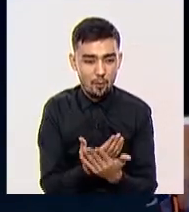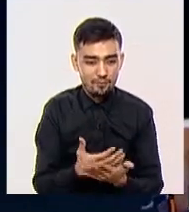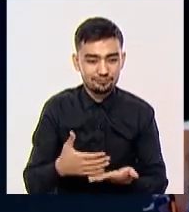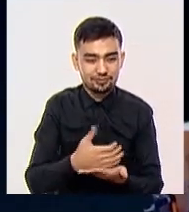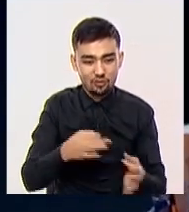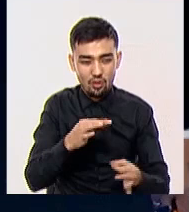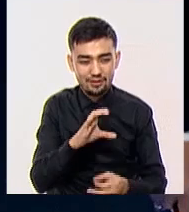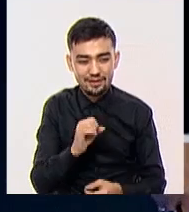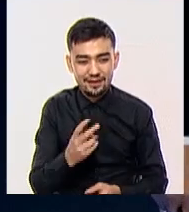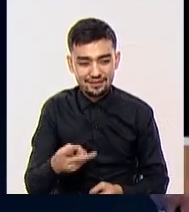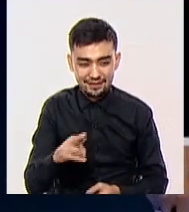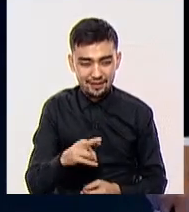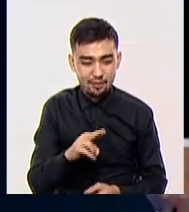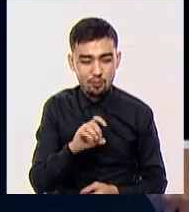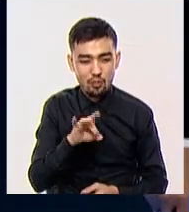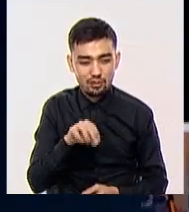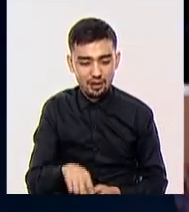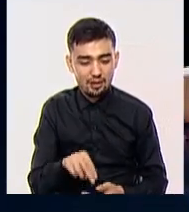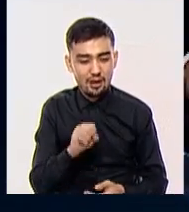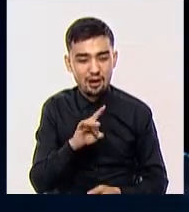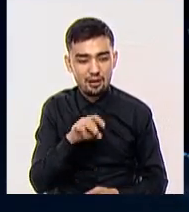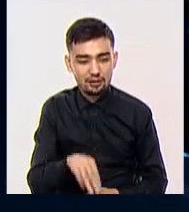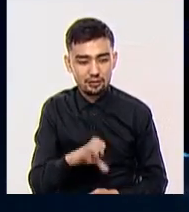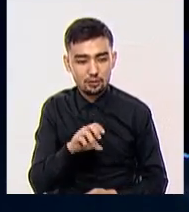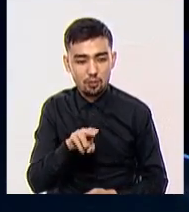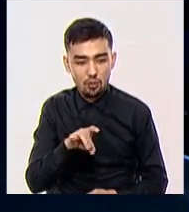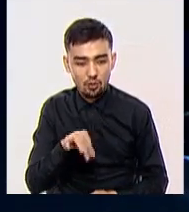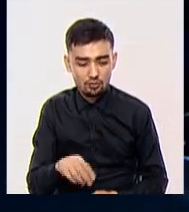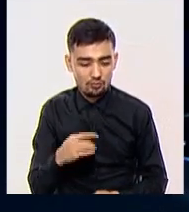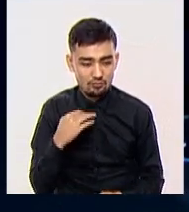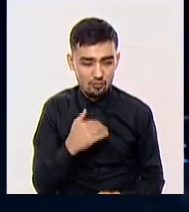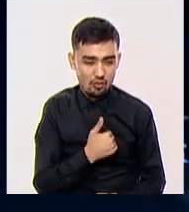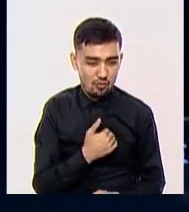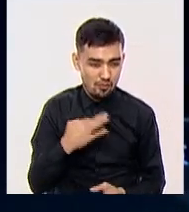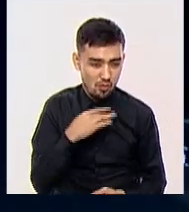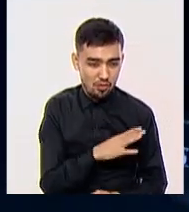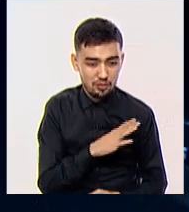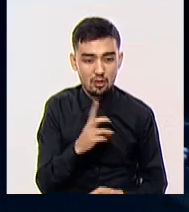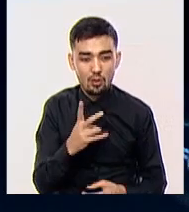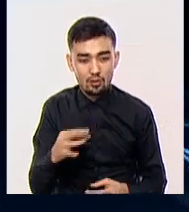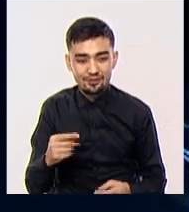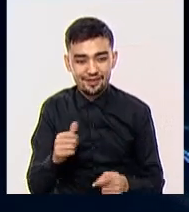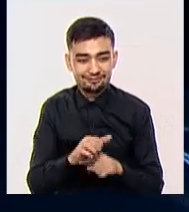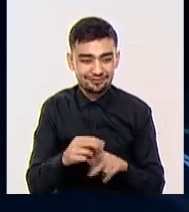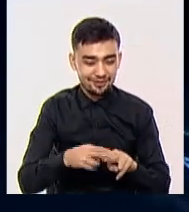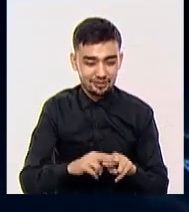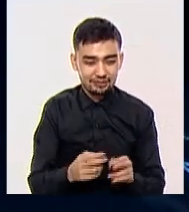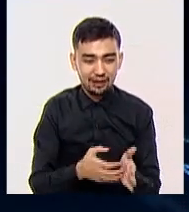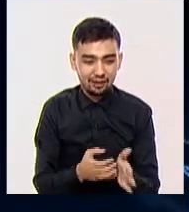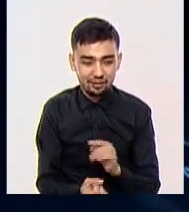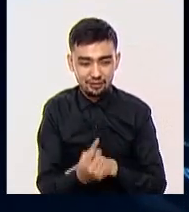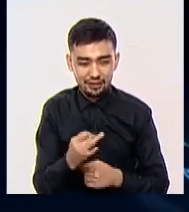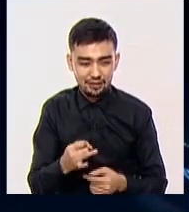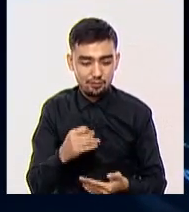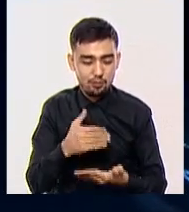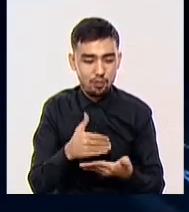новый набор всех сына портале артспорт желающих так много что выделенных Денег не хватило и чиновники просто